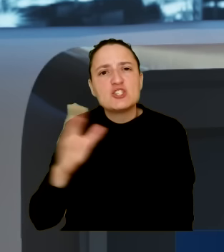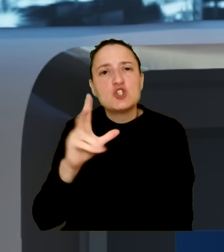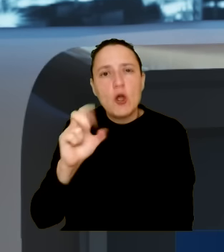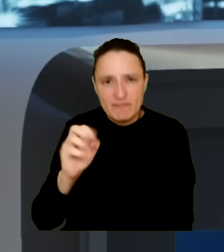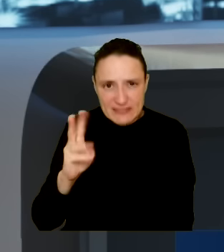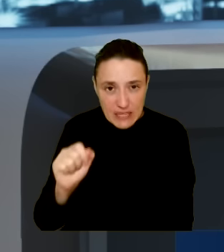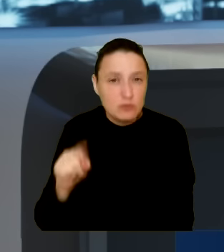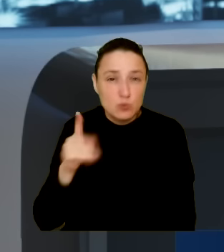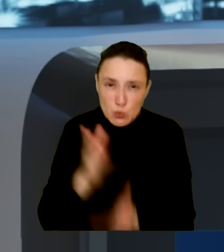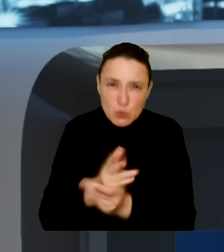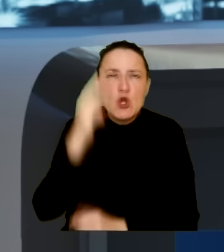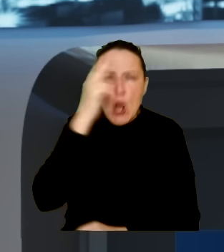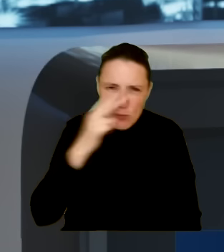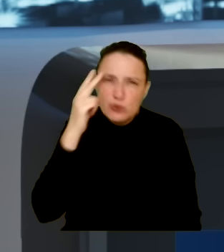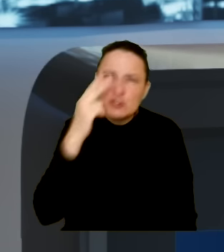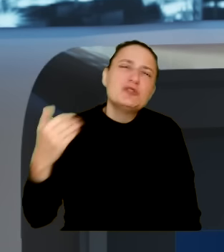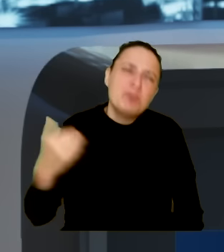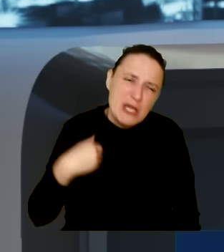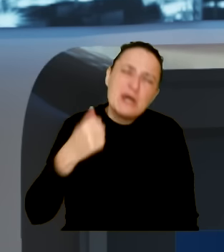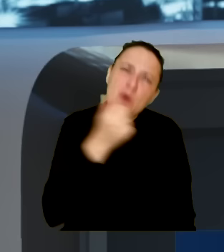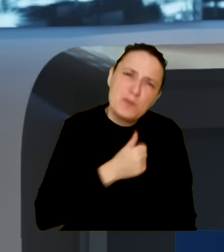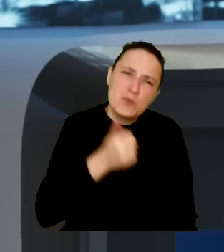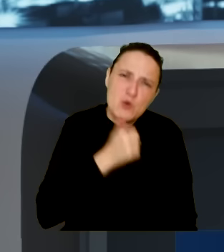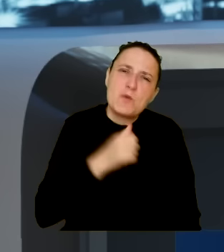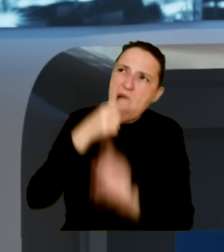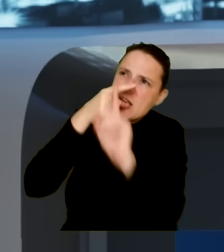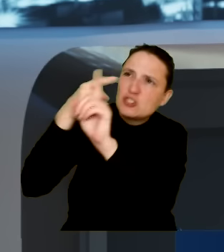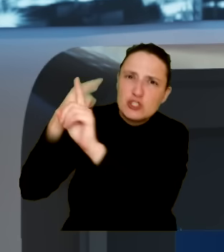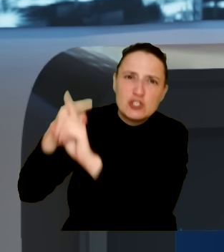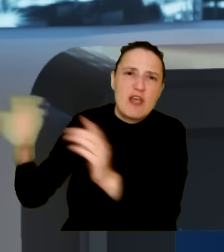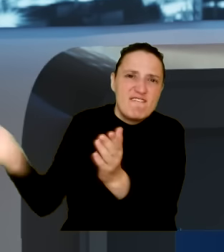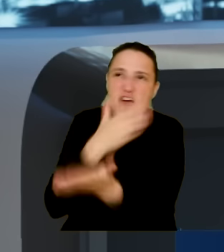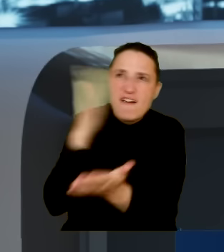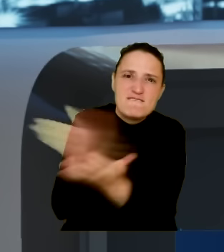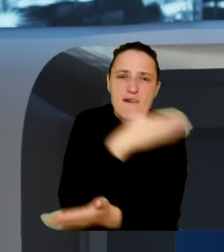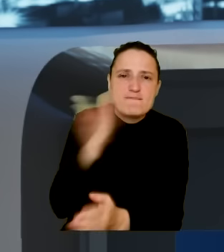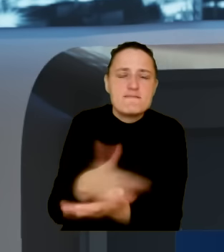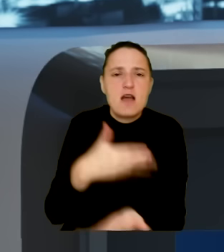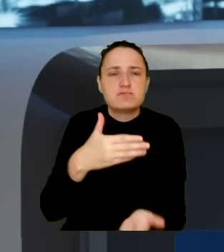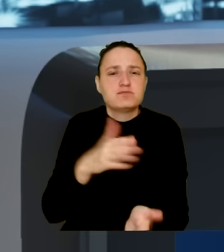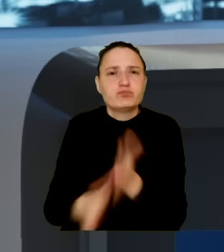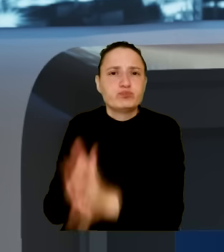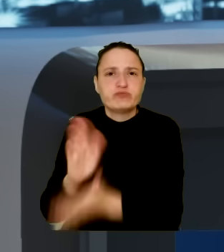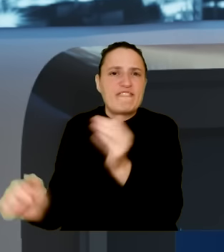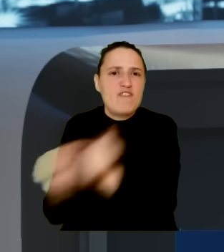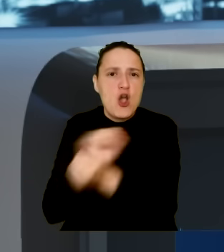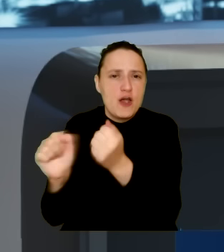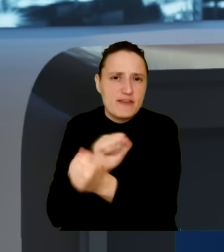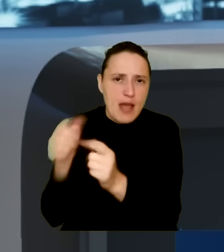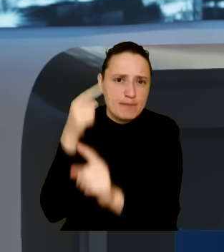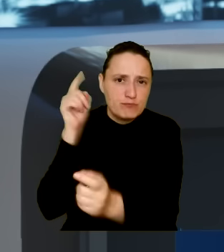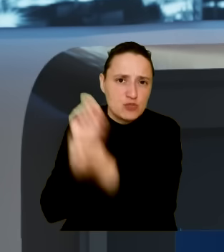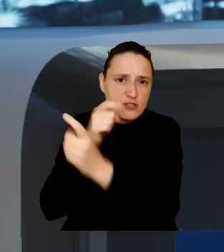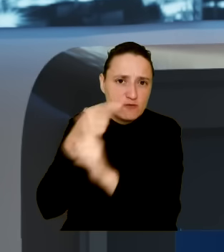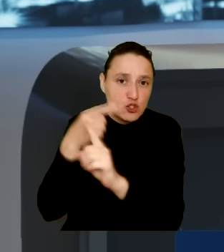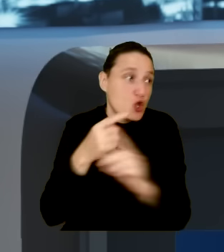już komuniści w przeszłości bardzo, bardzo, że tak powiem, prowadzili wojnę z krzyżami, z